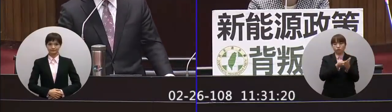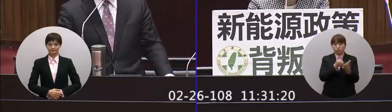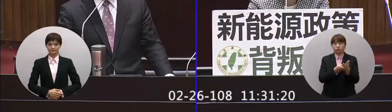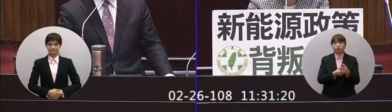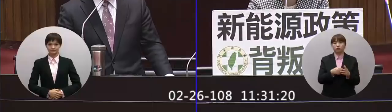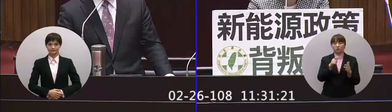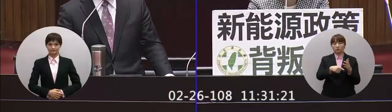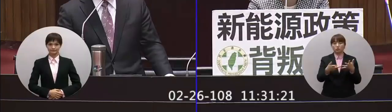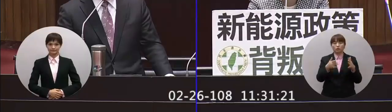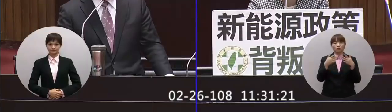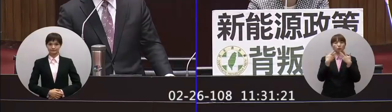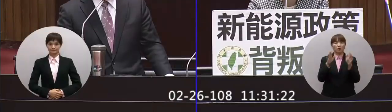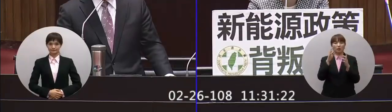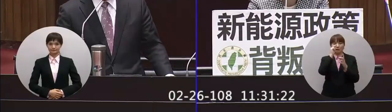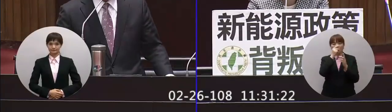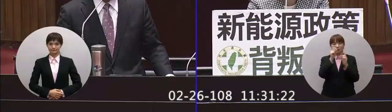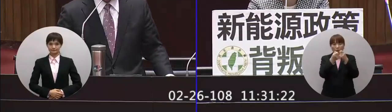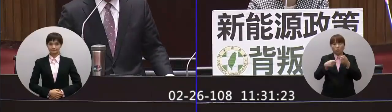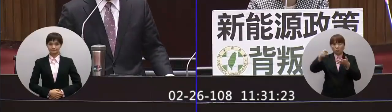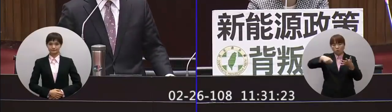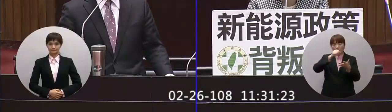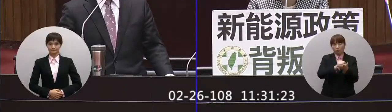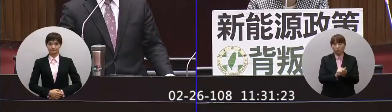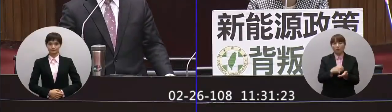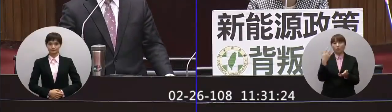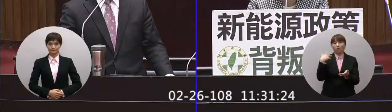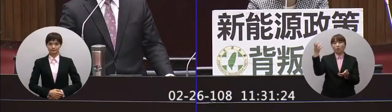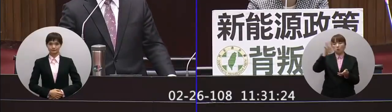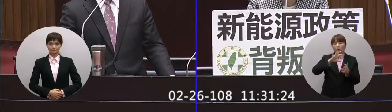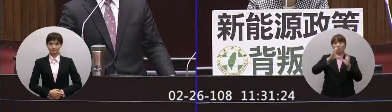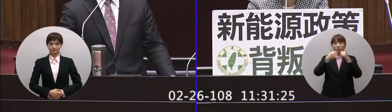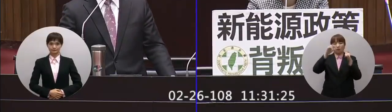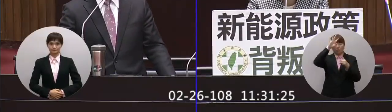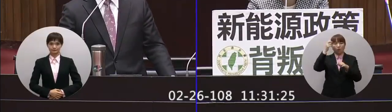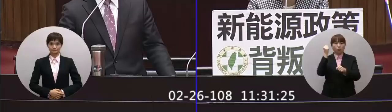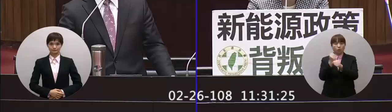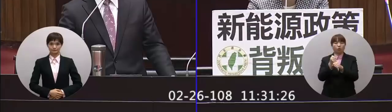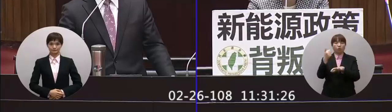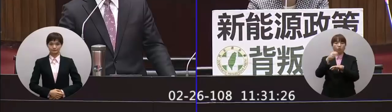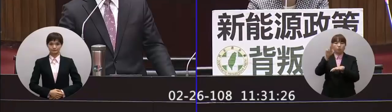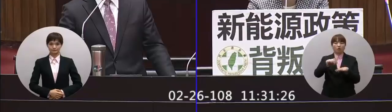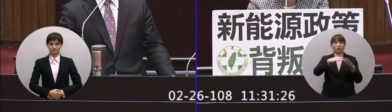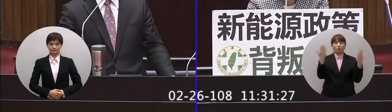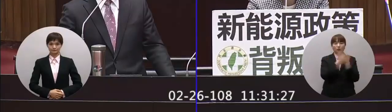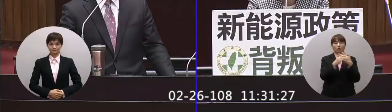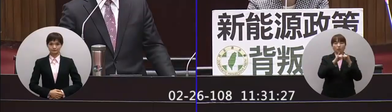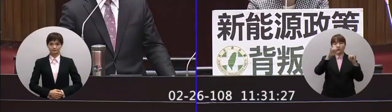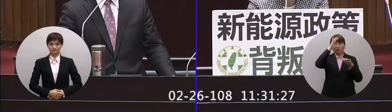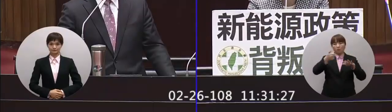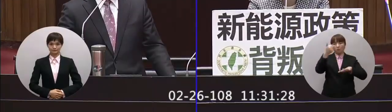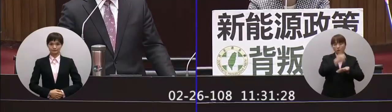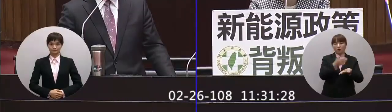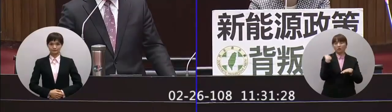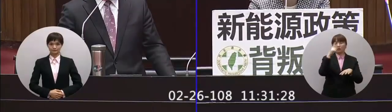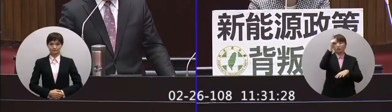原则有时候是不需要白纸黑字的，要不然为什么过去国民党执政的时候做得到？现在民进党执政的时候，你上